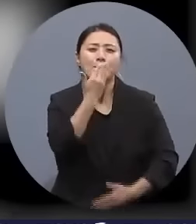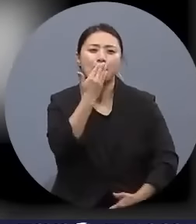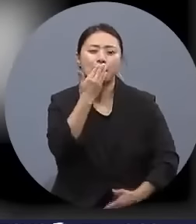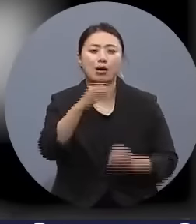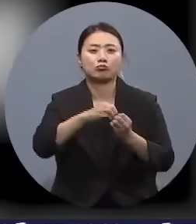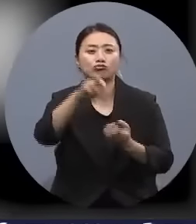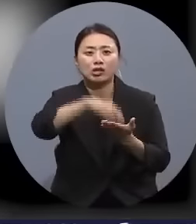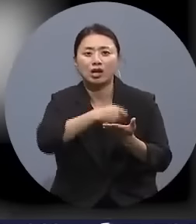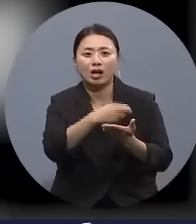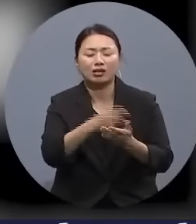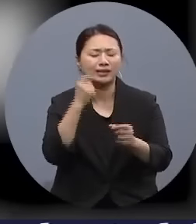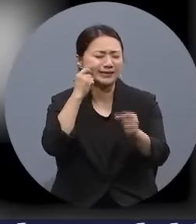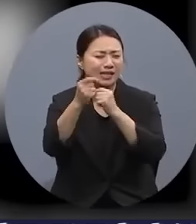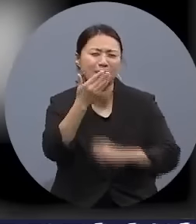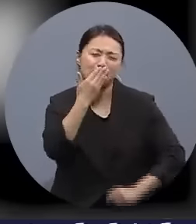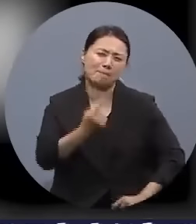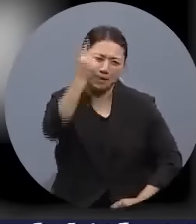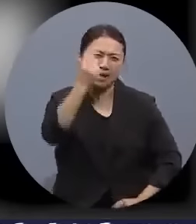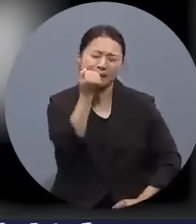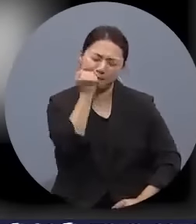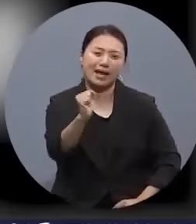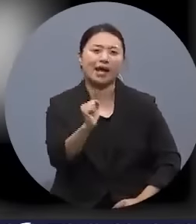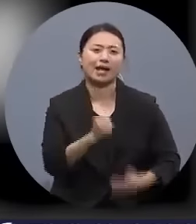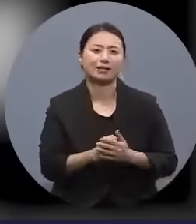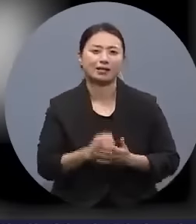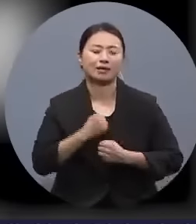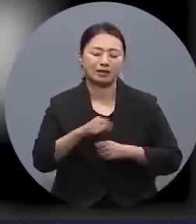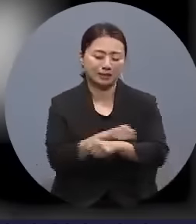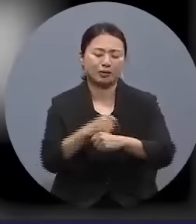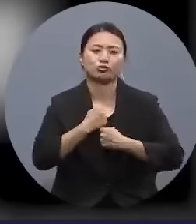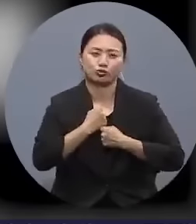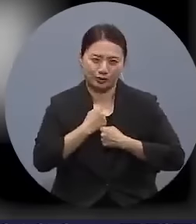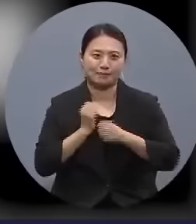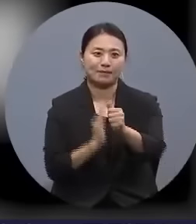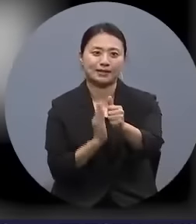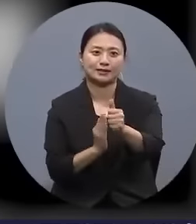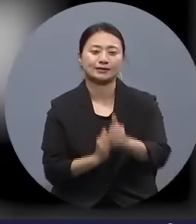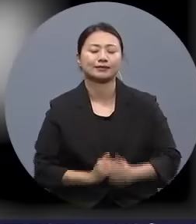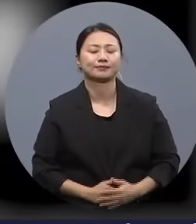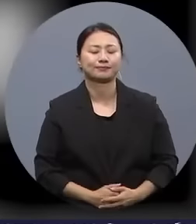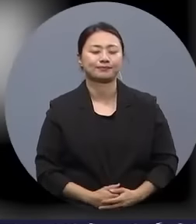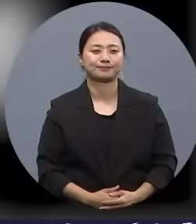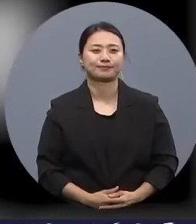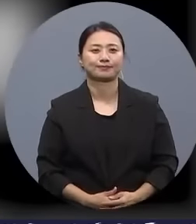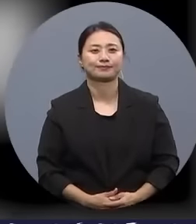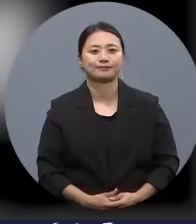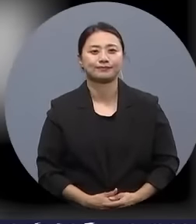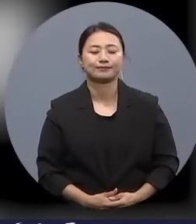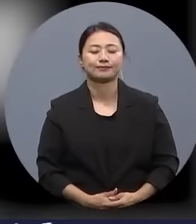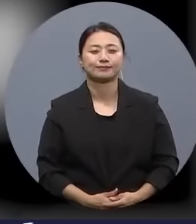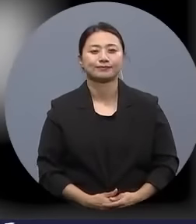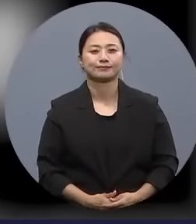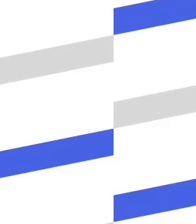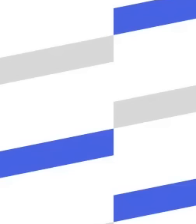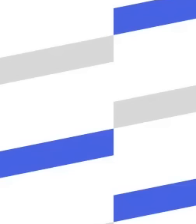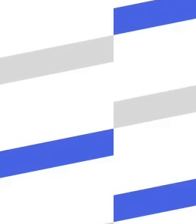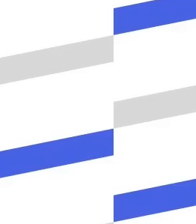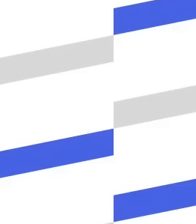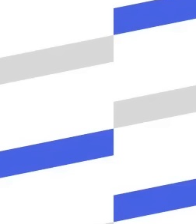있다는 광고는 사기일 가능성이 매우 높다며 각별한 주의를 당부했습니다. MBC 뉴스 이다은입니다.